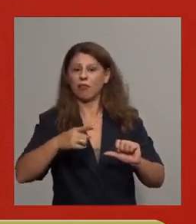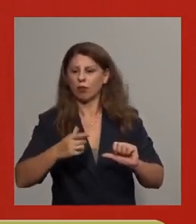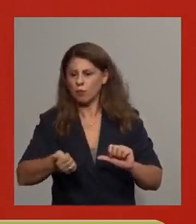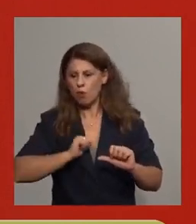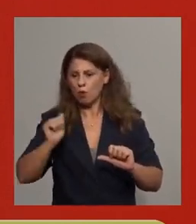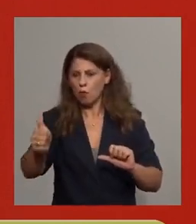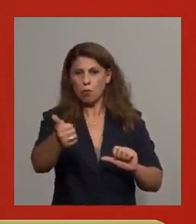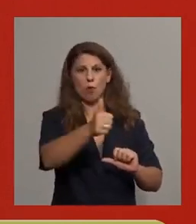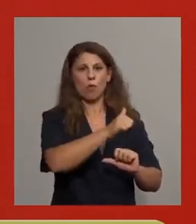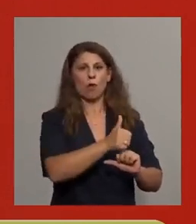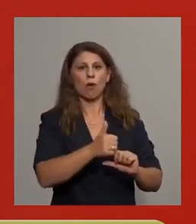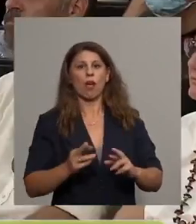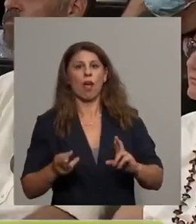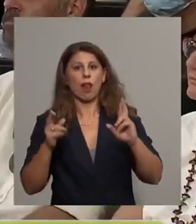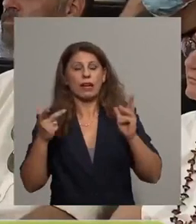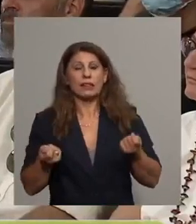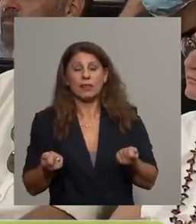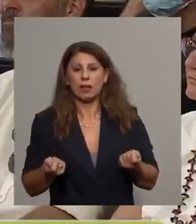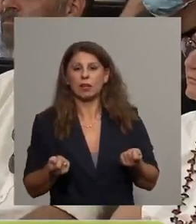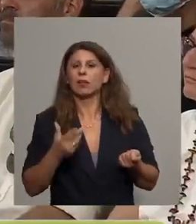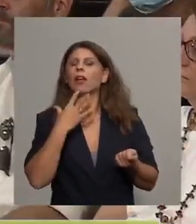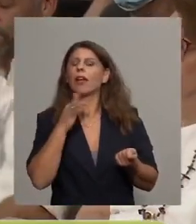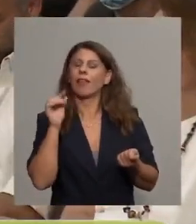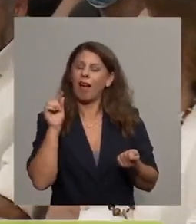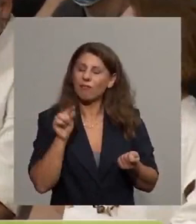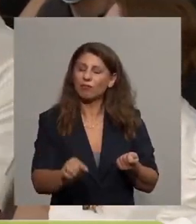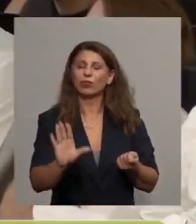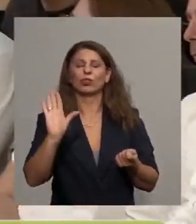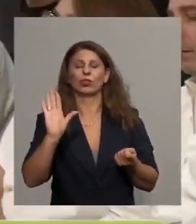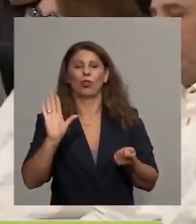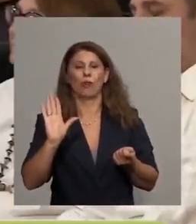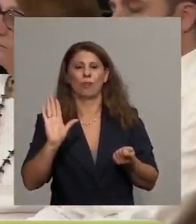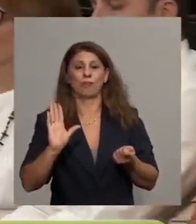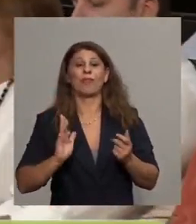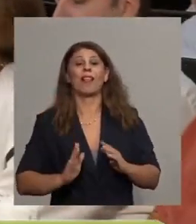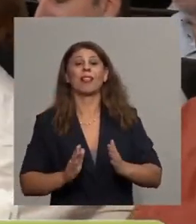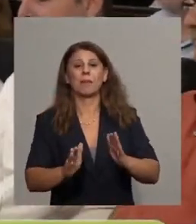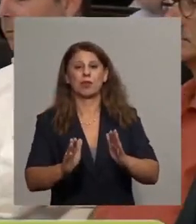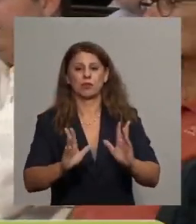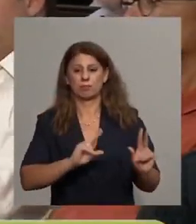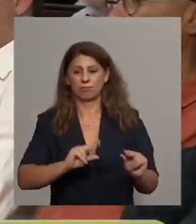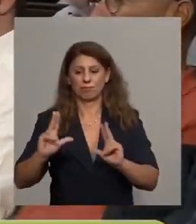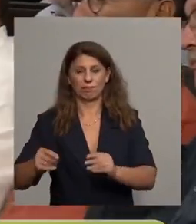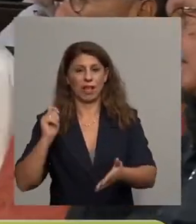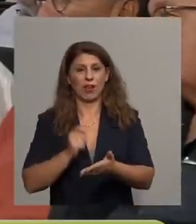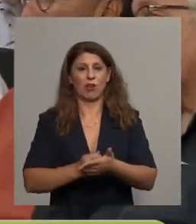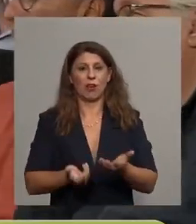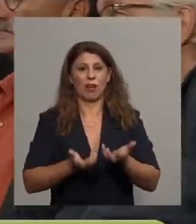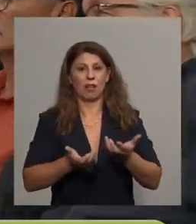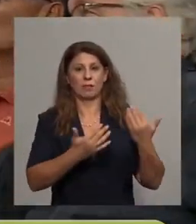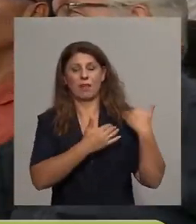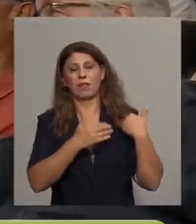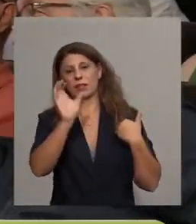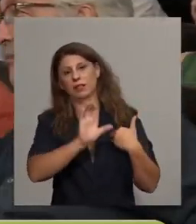διμερείς ενεργειακές συμφωνίες. Γι' αυτό και δεν προχωρά η κοινή προμήθεια αερίου με ευθύνη